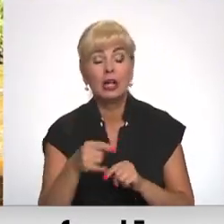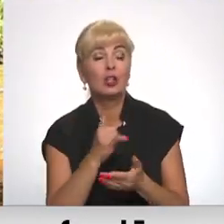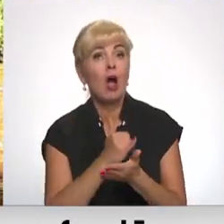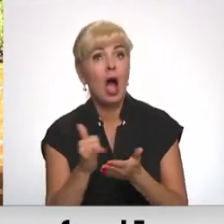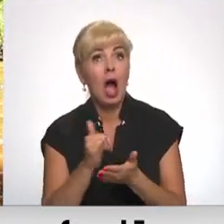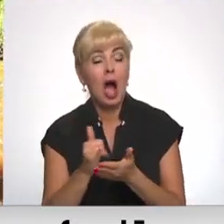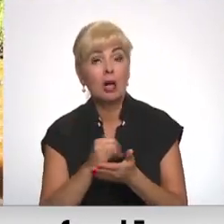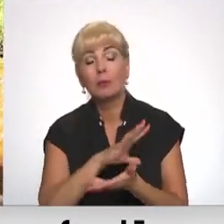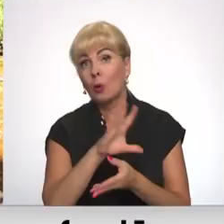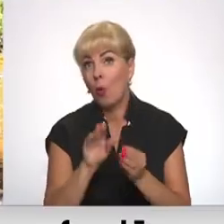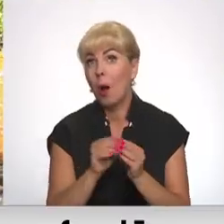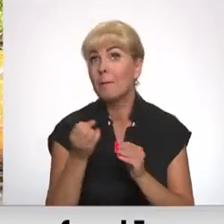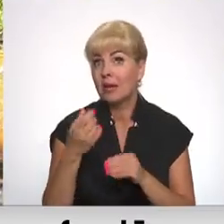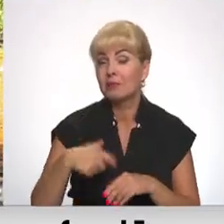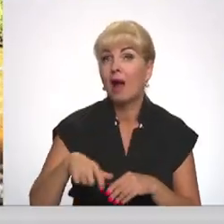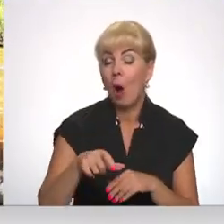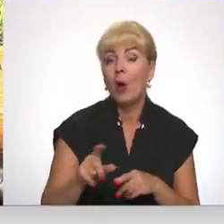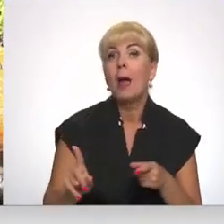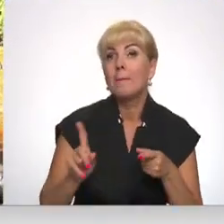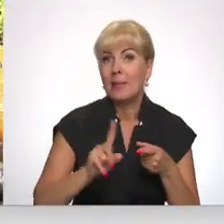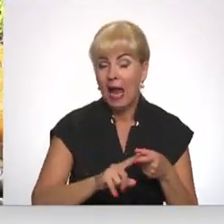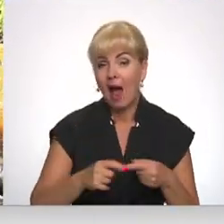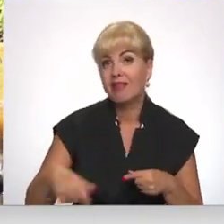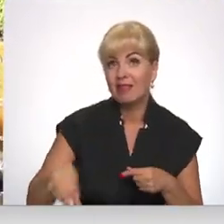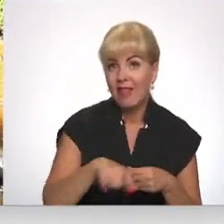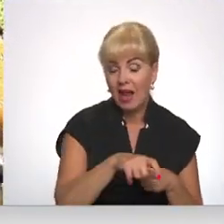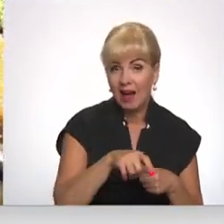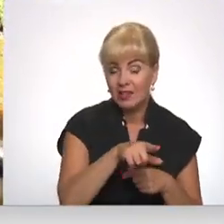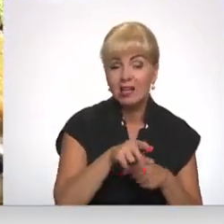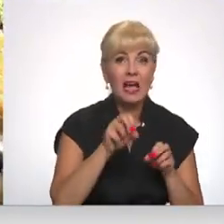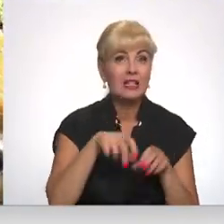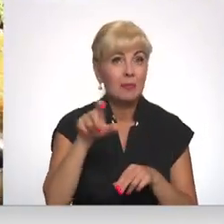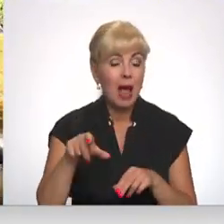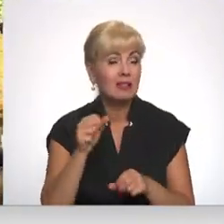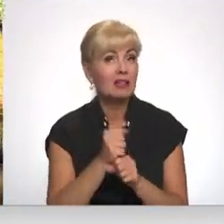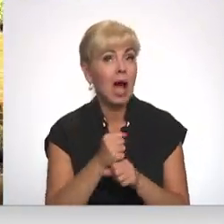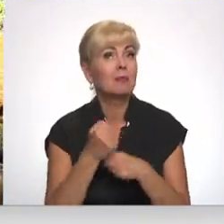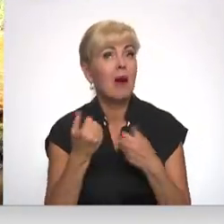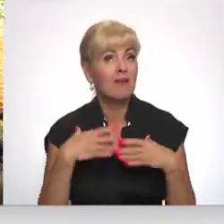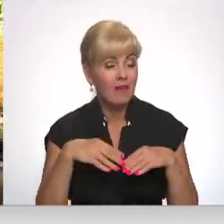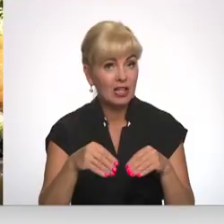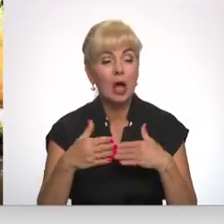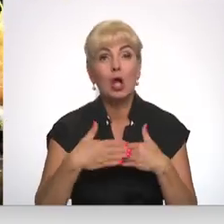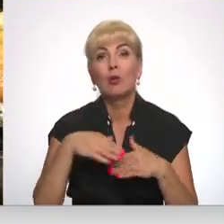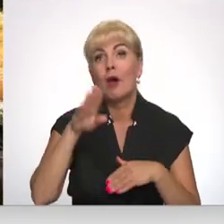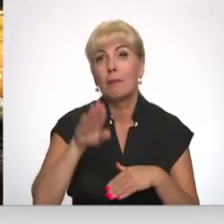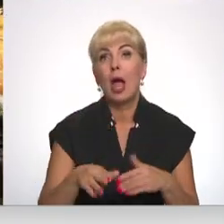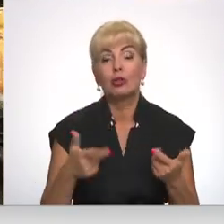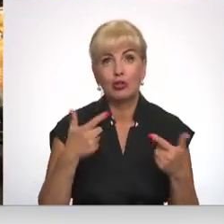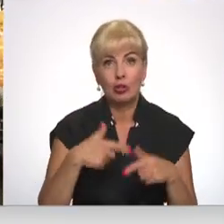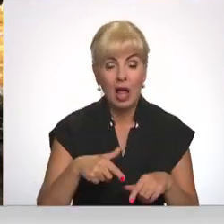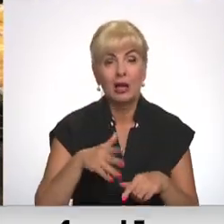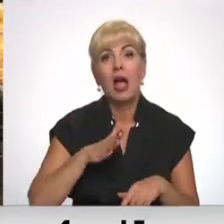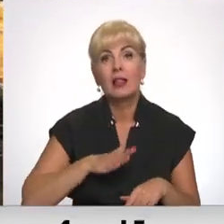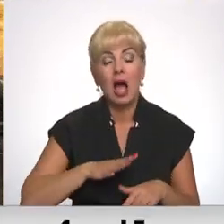attīrītu kopā 15 Gaujas pietekas speciālistiem un darba darītājiem tuvāko mēnešu laikā